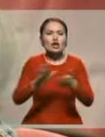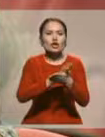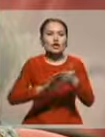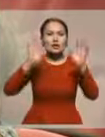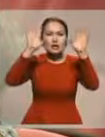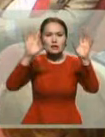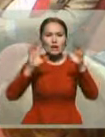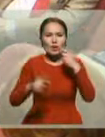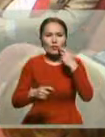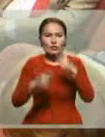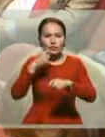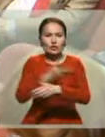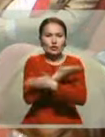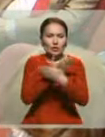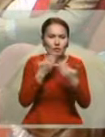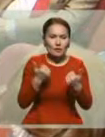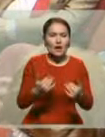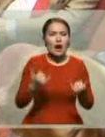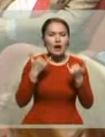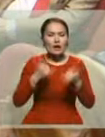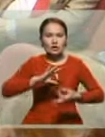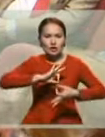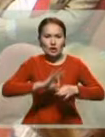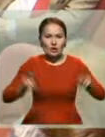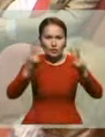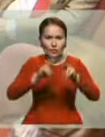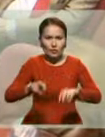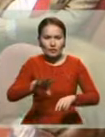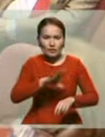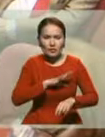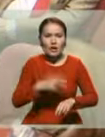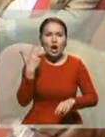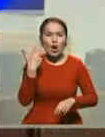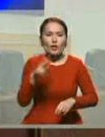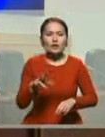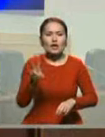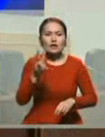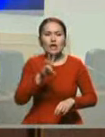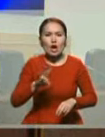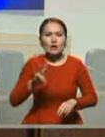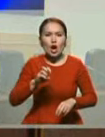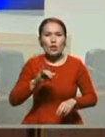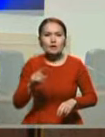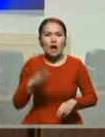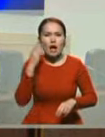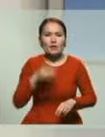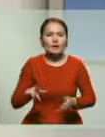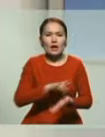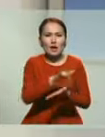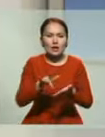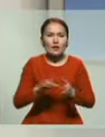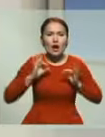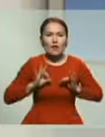бұзушылықтары орын алған. Олар бойынша алдын алу сияпатындағы бастамалар қолданылған. Атап айтқанда 30 наурызда Алматы қаласының прокуратурасы